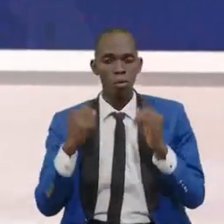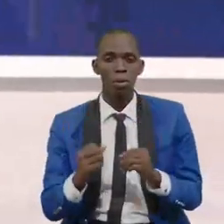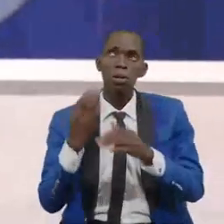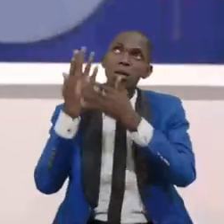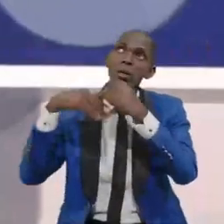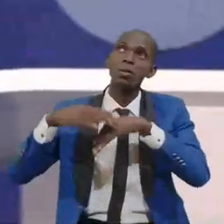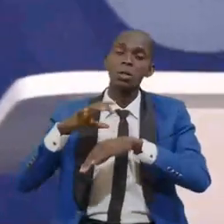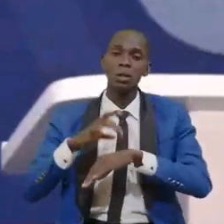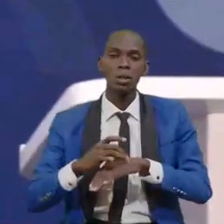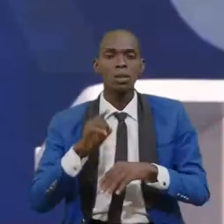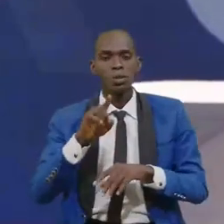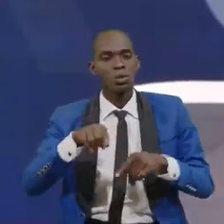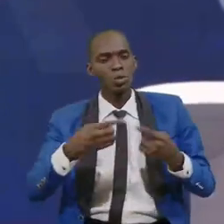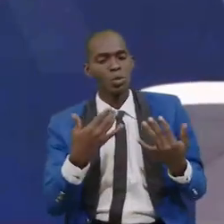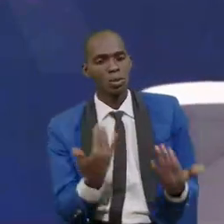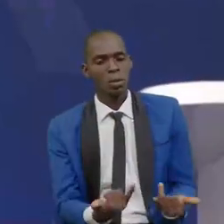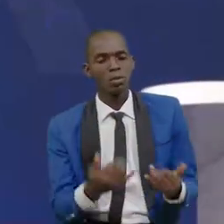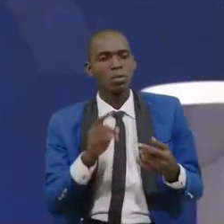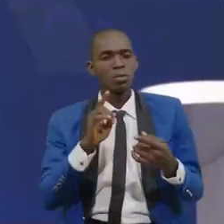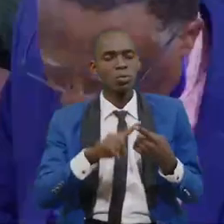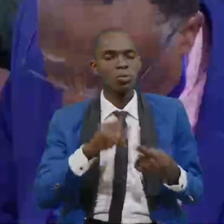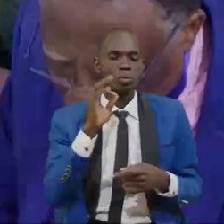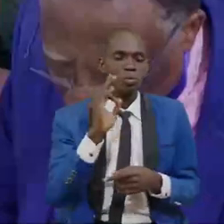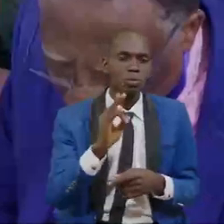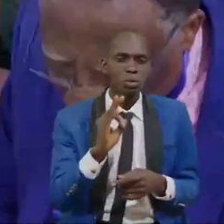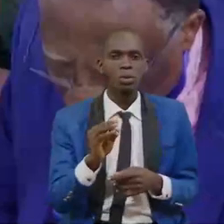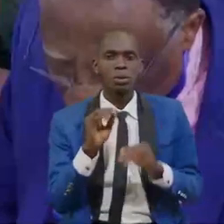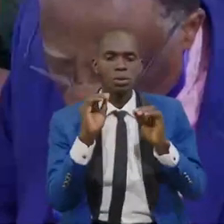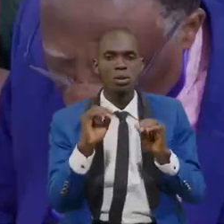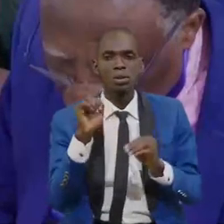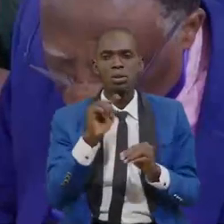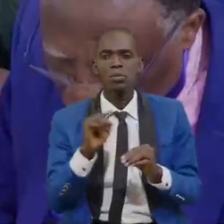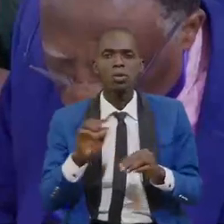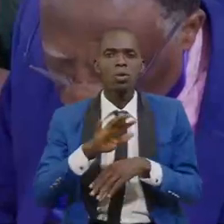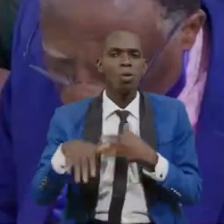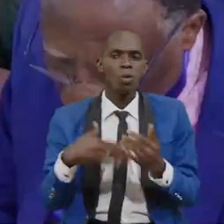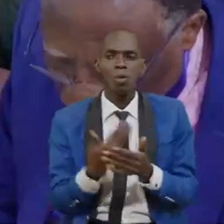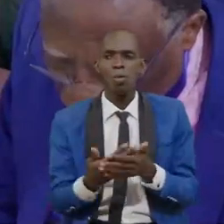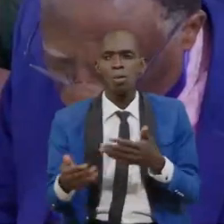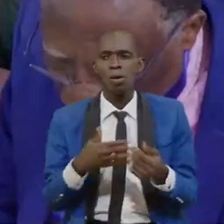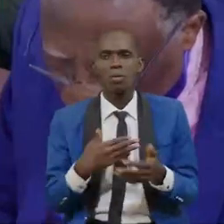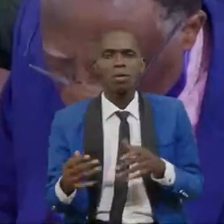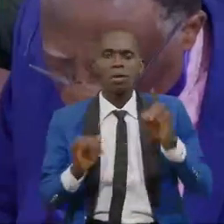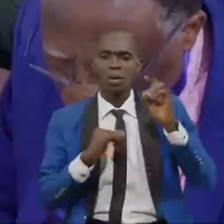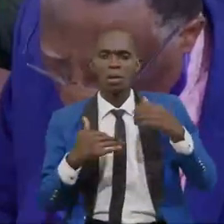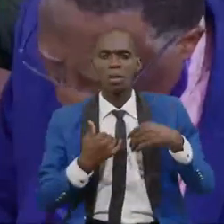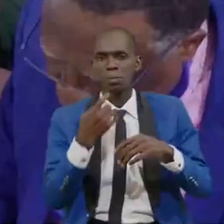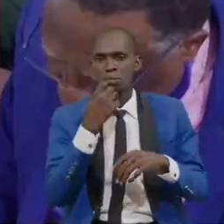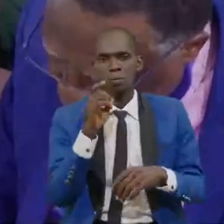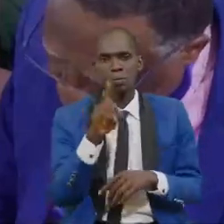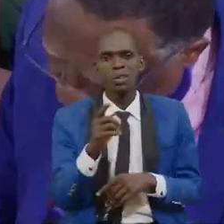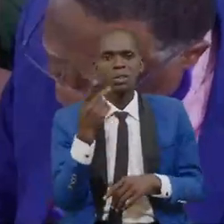et enseignez-les tout ce que je vous ai commandé. Il nous a donné Éphésiens